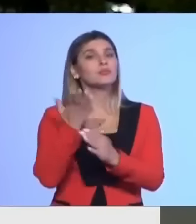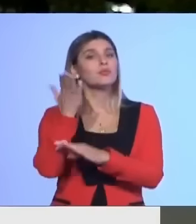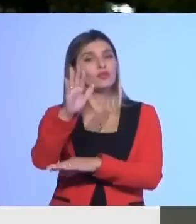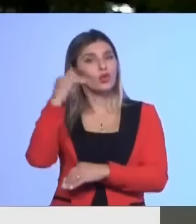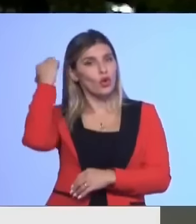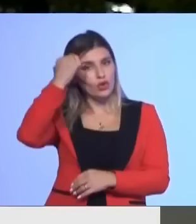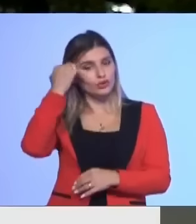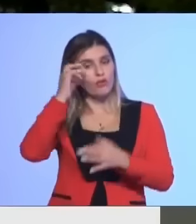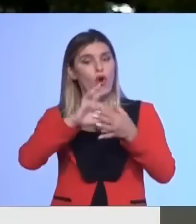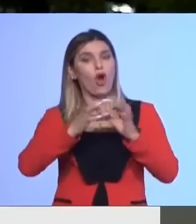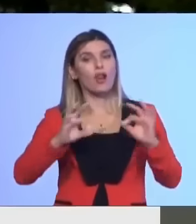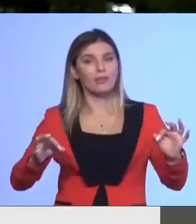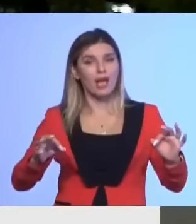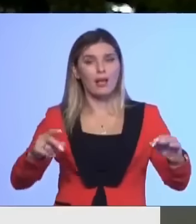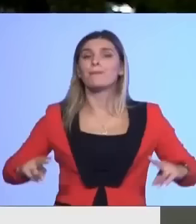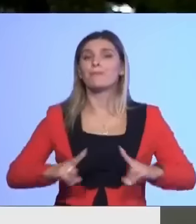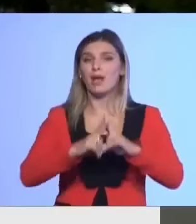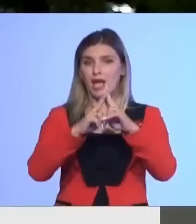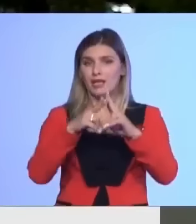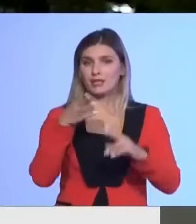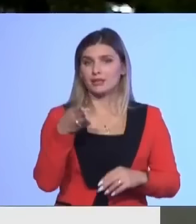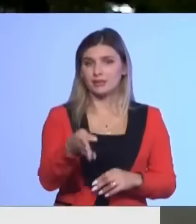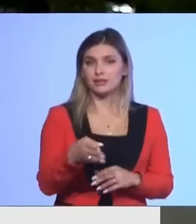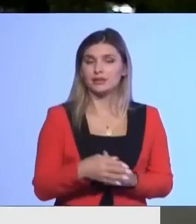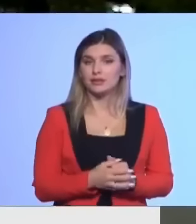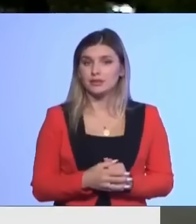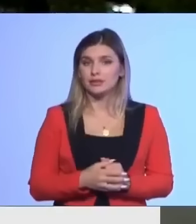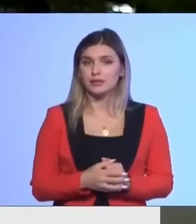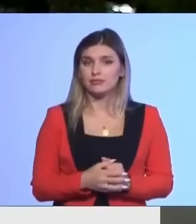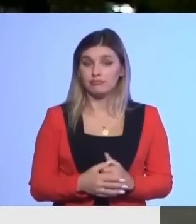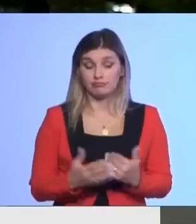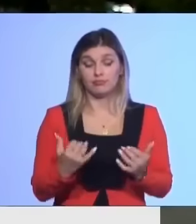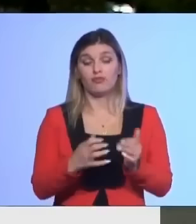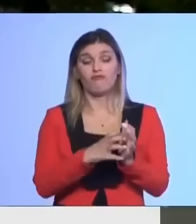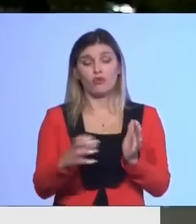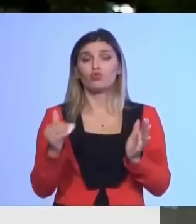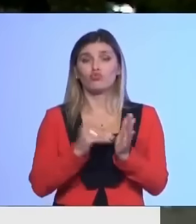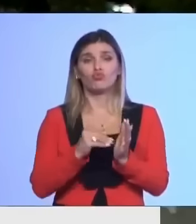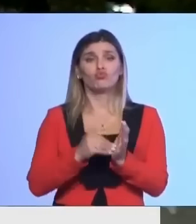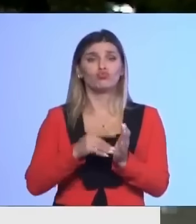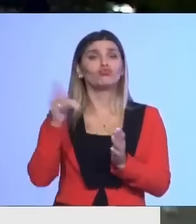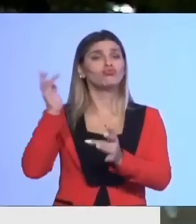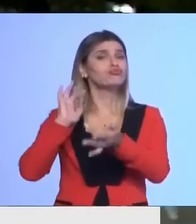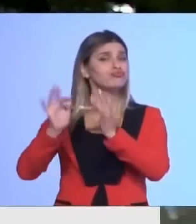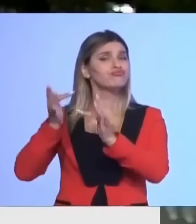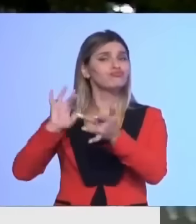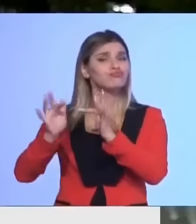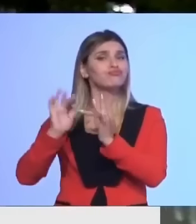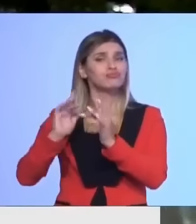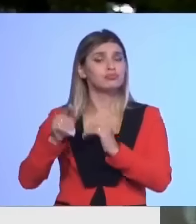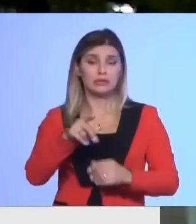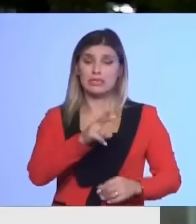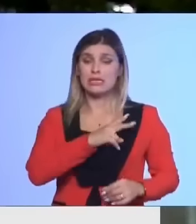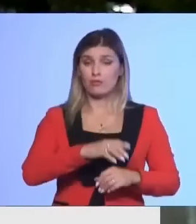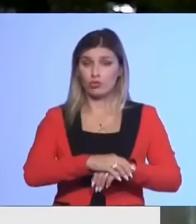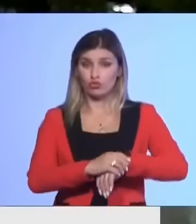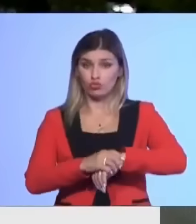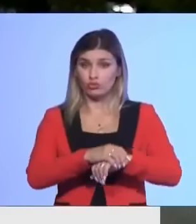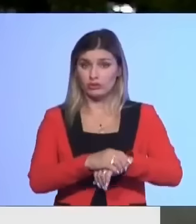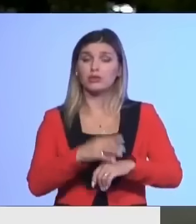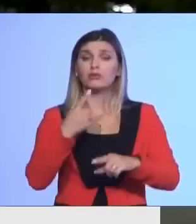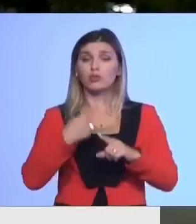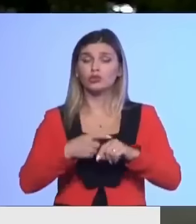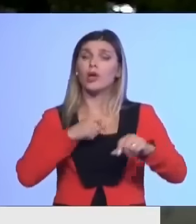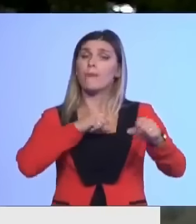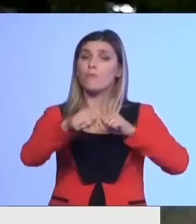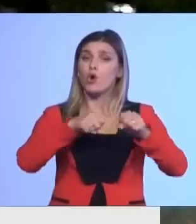Kosovën në Olimpiadën e Parisit që vazhdon të zhvillohet. Për pos gjudiseve të praneshëm kanë qenë edhe